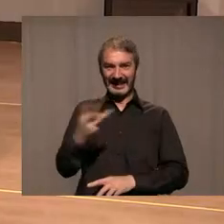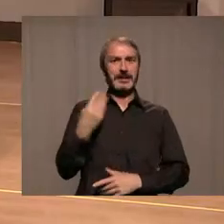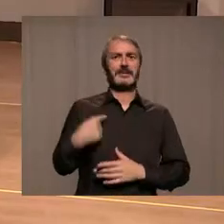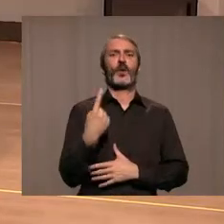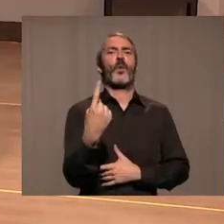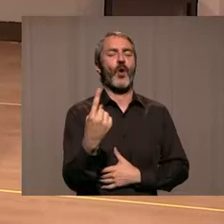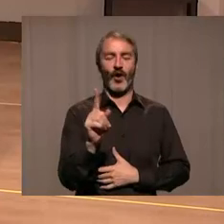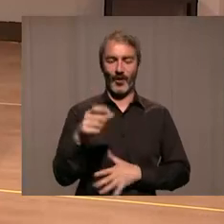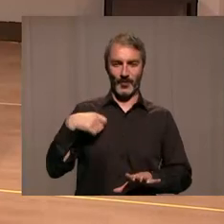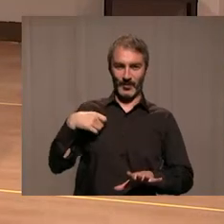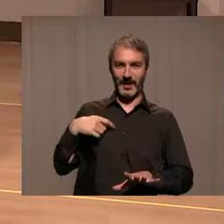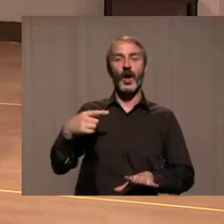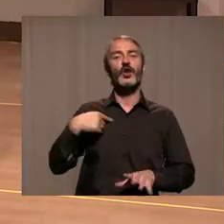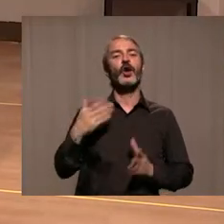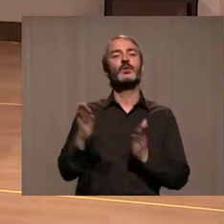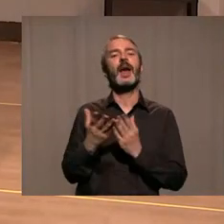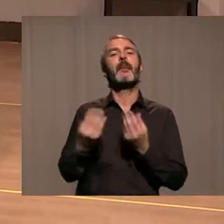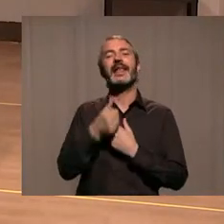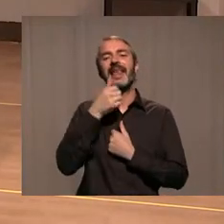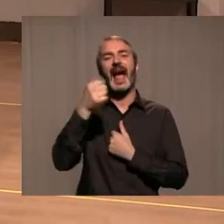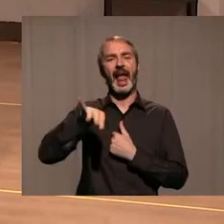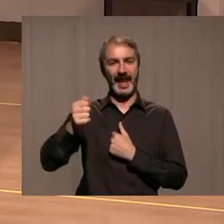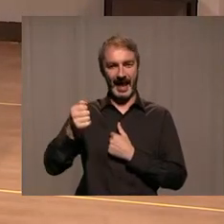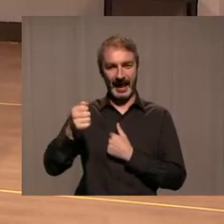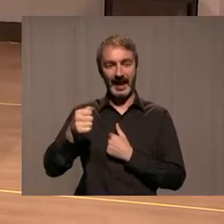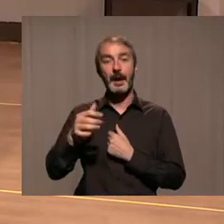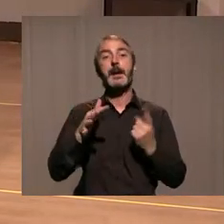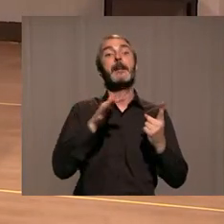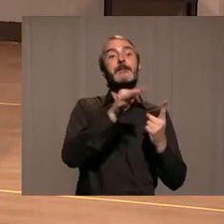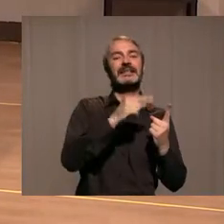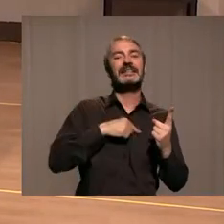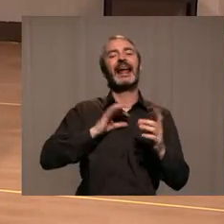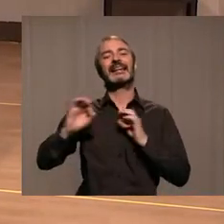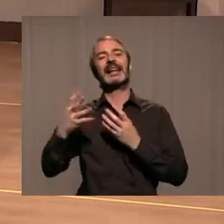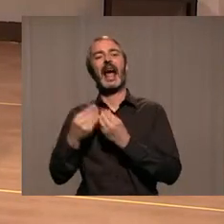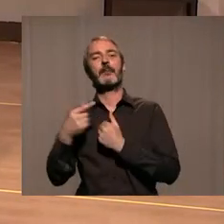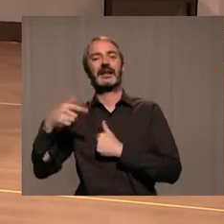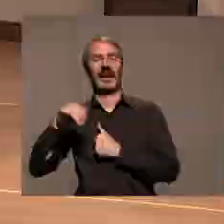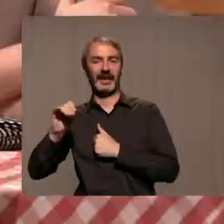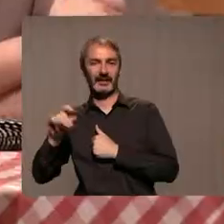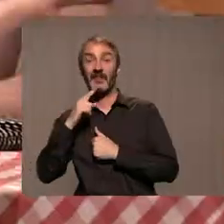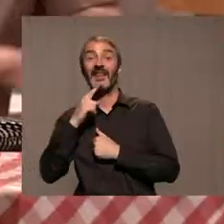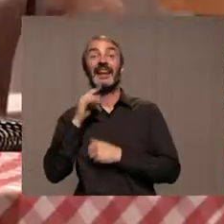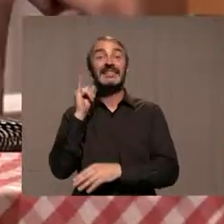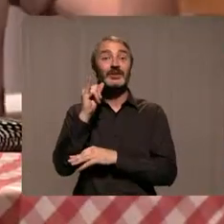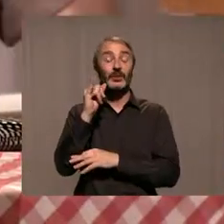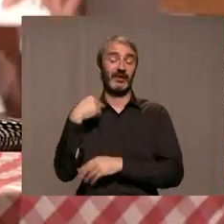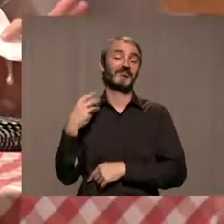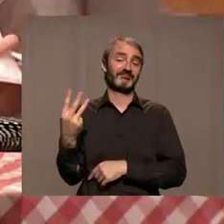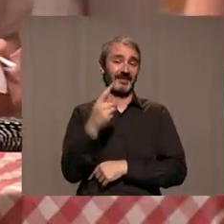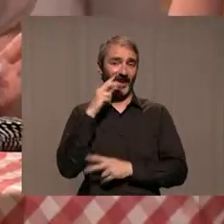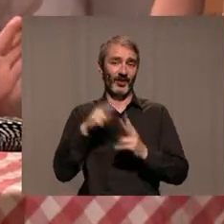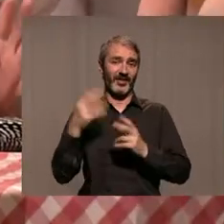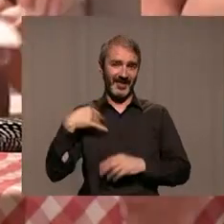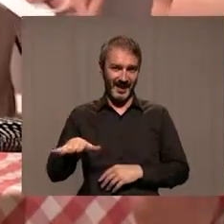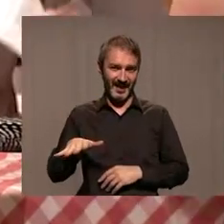fet, jo estudiava amb l'Aina i vaig fer teatre amb el Gerard. Sí. Però ens coneixem de l'institut. Que fort. O sigui, hi ha múltiples històries.